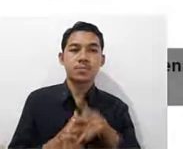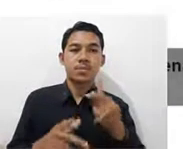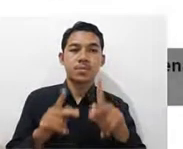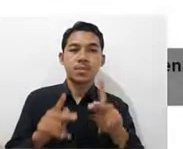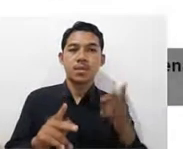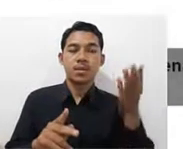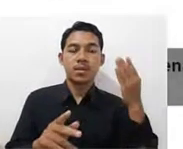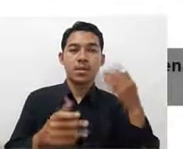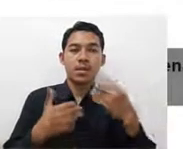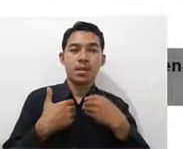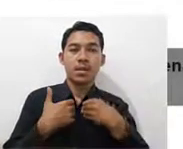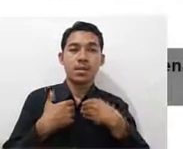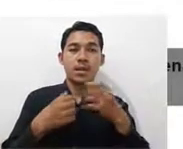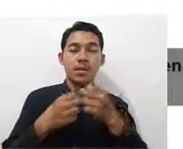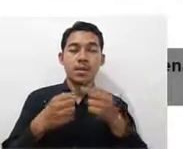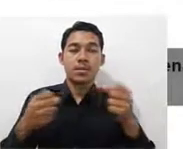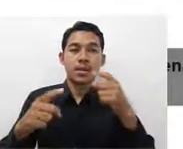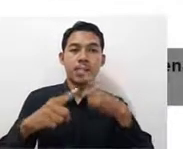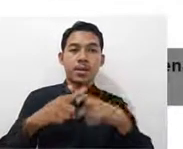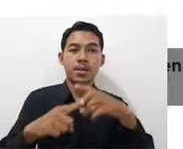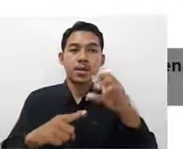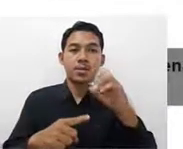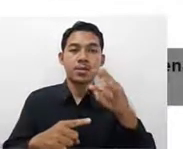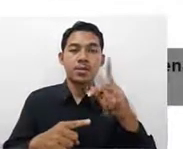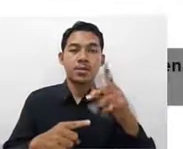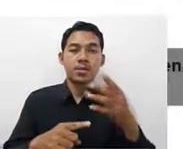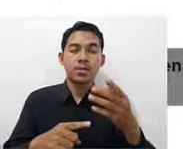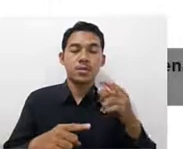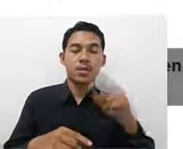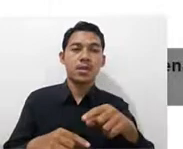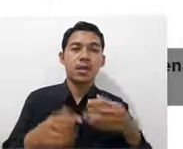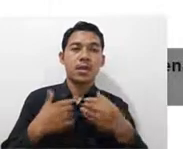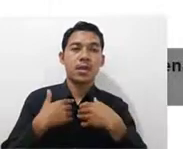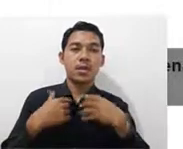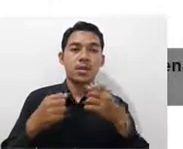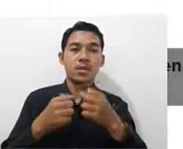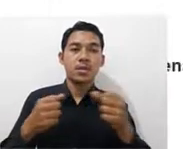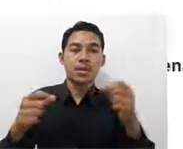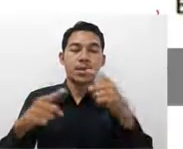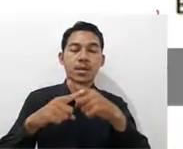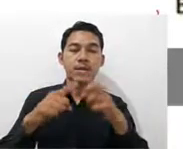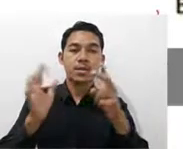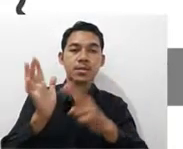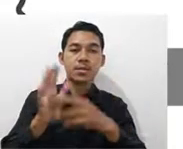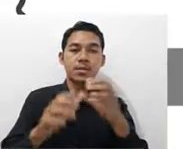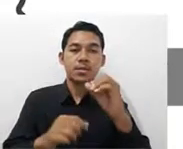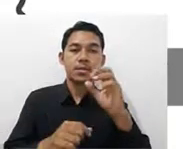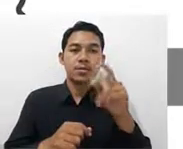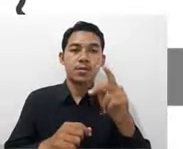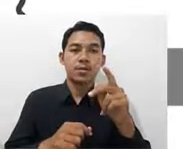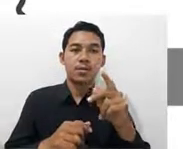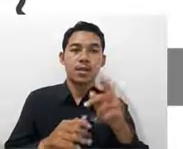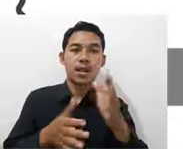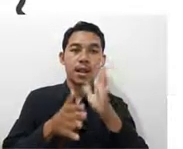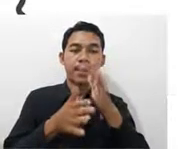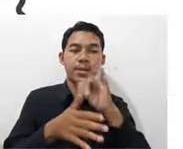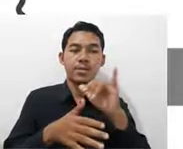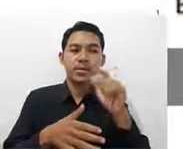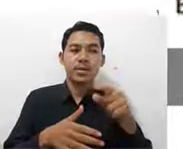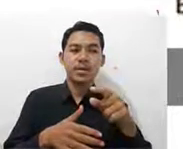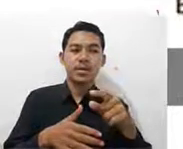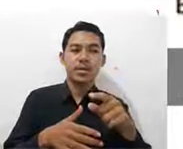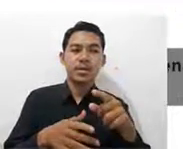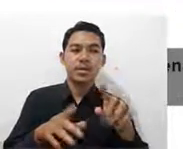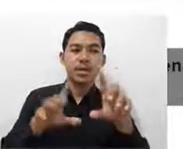Nah kalau tadi ada gerbang XOR, sekarang gerbang XNOR ya. Tadi kan gerbang XOR lambangnya kayak gini. Nah